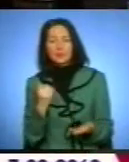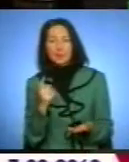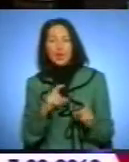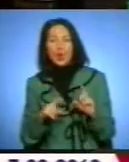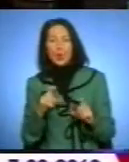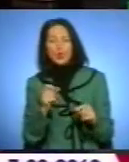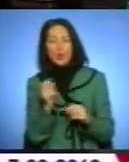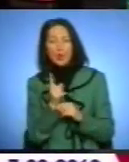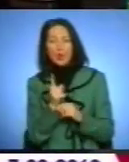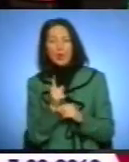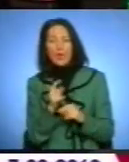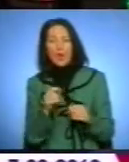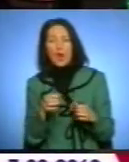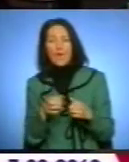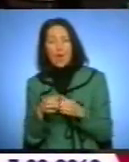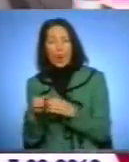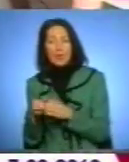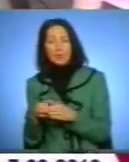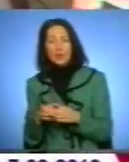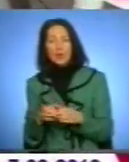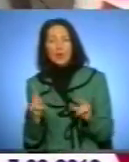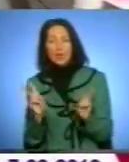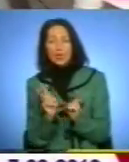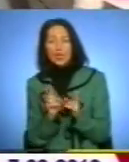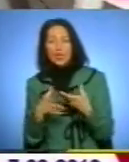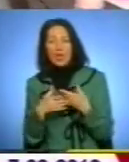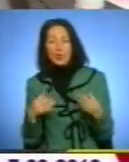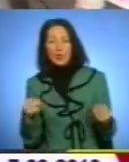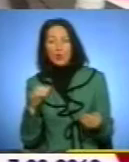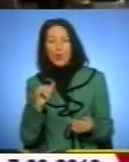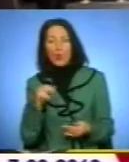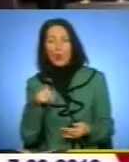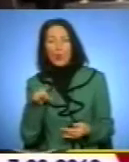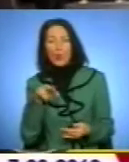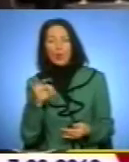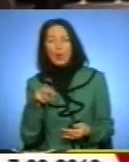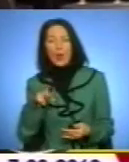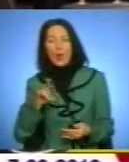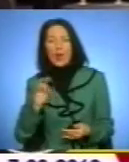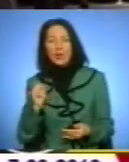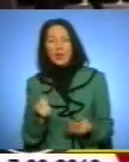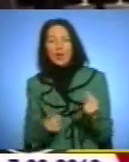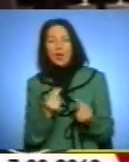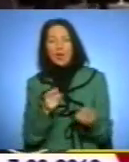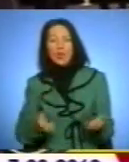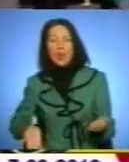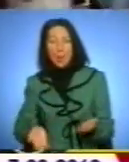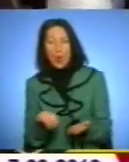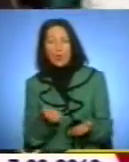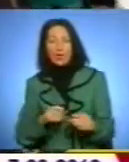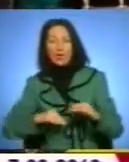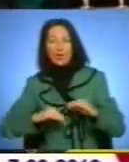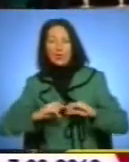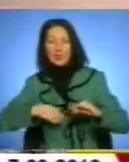Першокурсники 11 факультетів драйвово зустрічали весну у Подолянах. Грали в боулінг, настільний теніс, катались